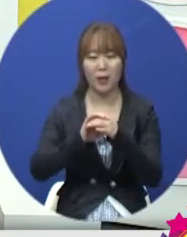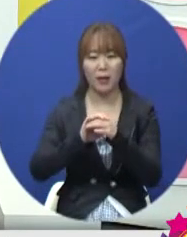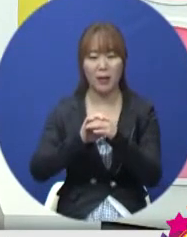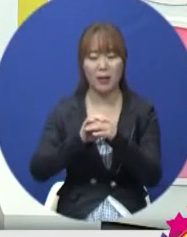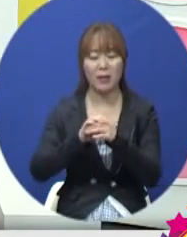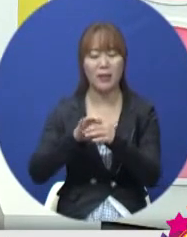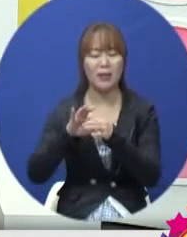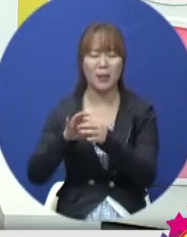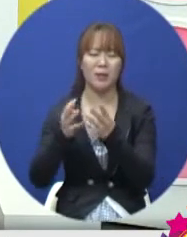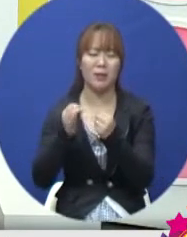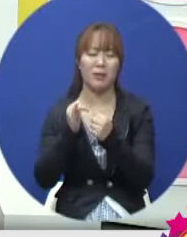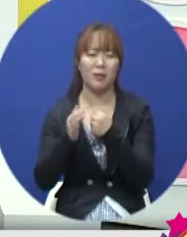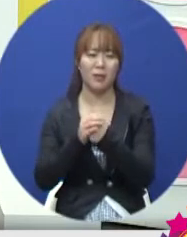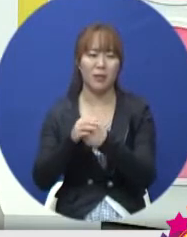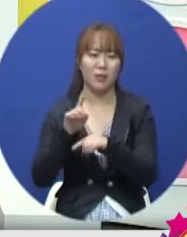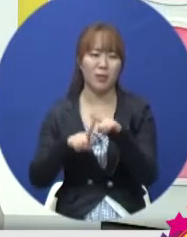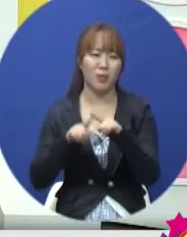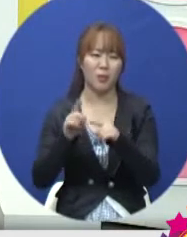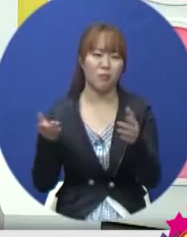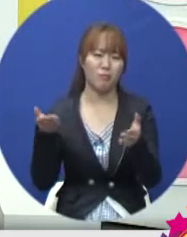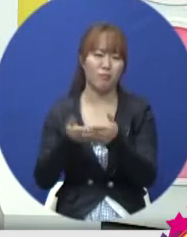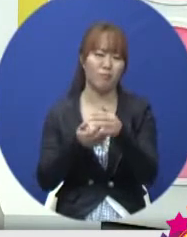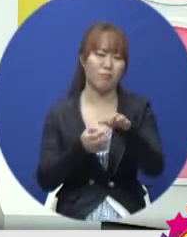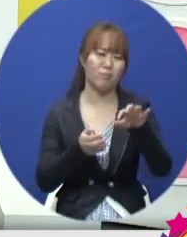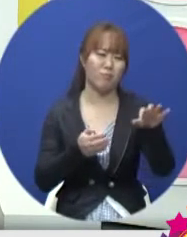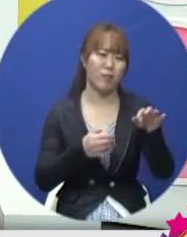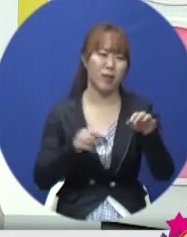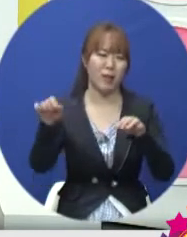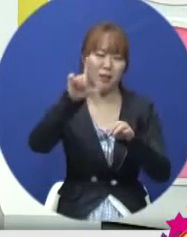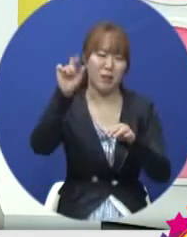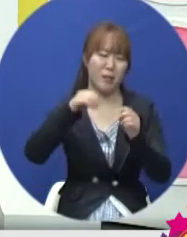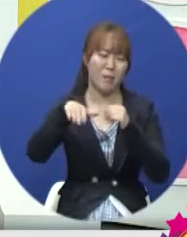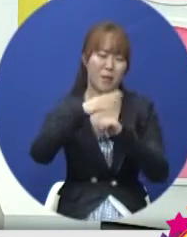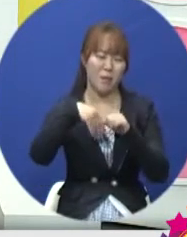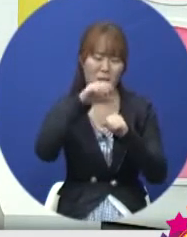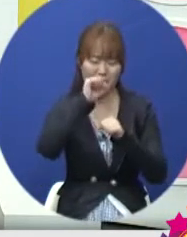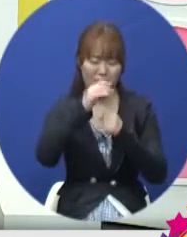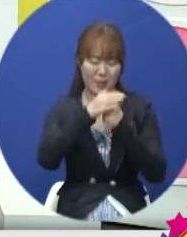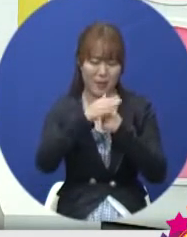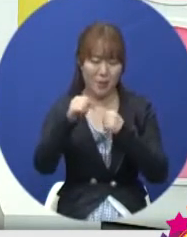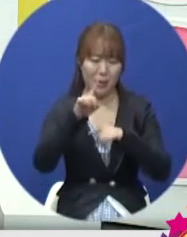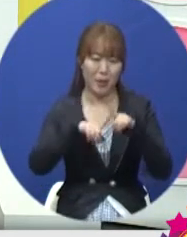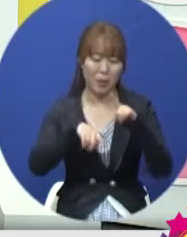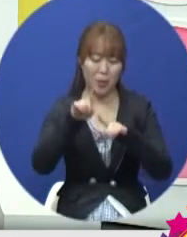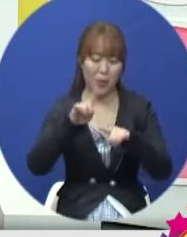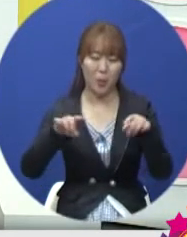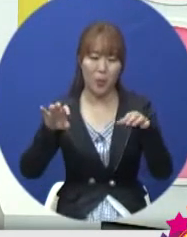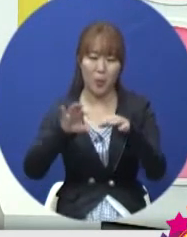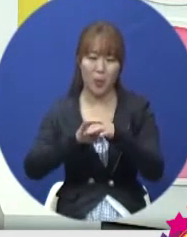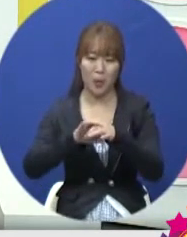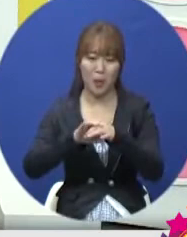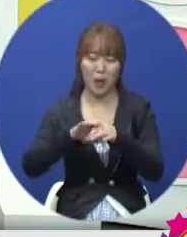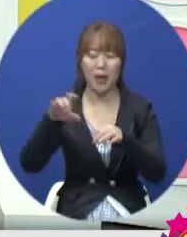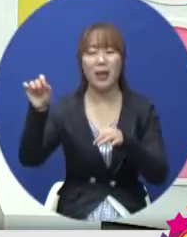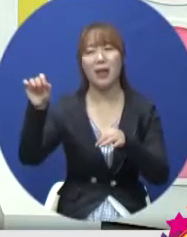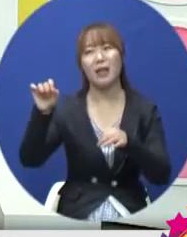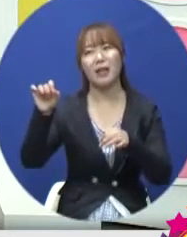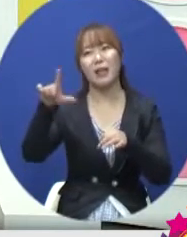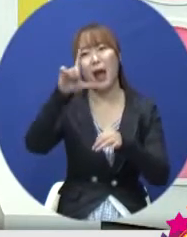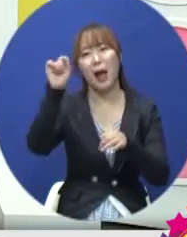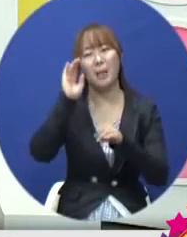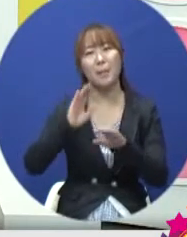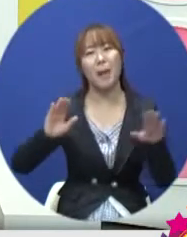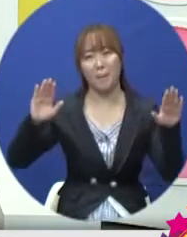예. 지금 목포 부두가가 달밤이 너무 좋더라고. 예. 그래가지고 목포에 이미자 씨의 달밤을 신청했는데.